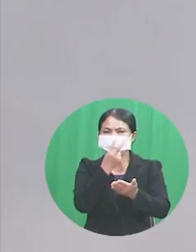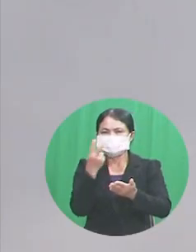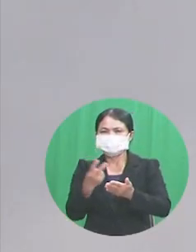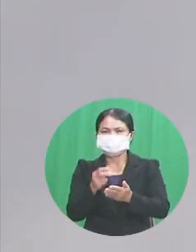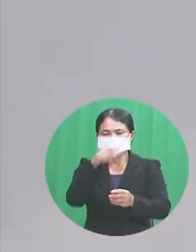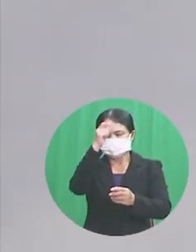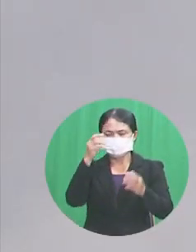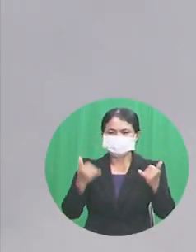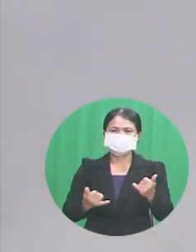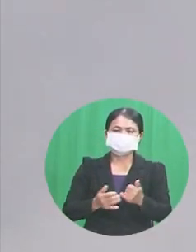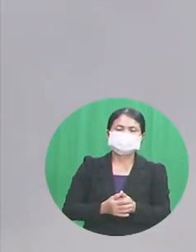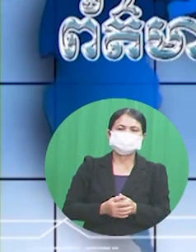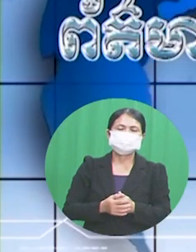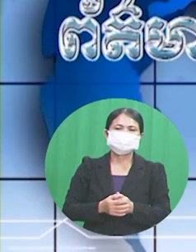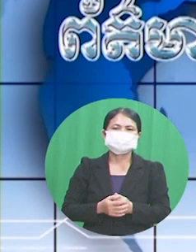ពោះរឿងនេះ